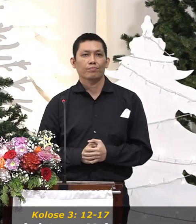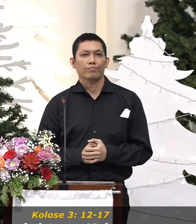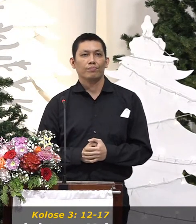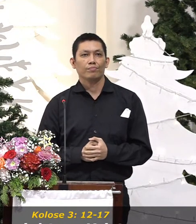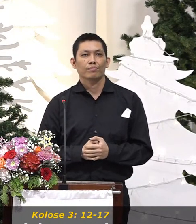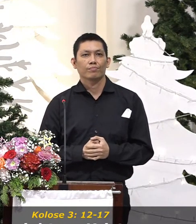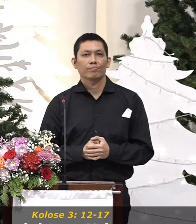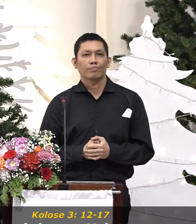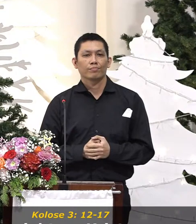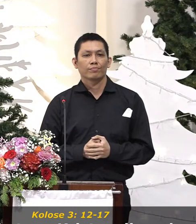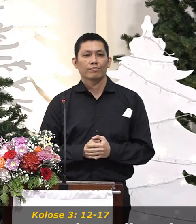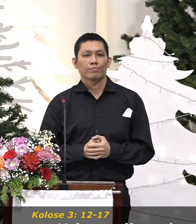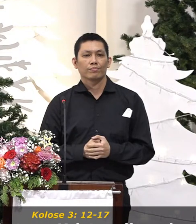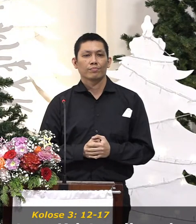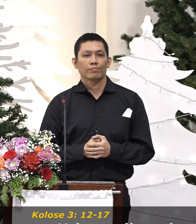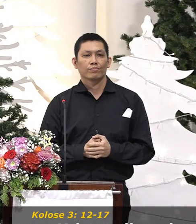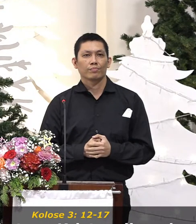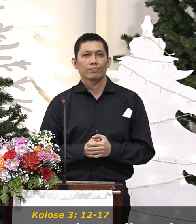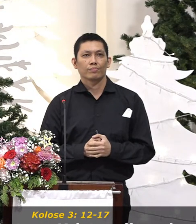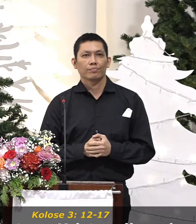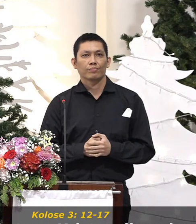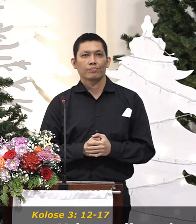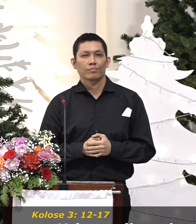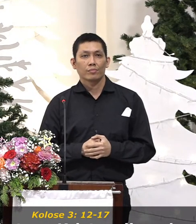dan bersyukurlah.